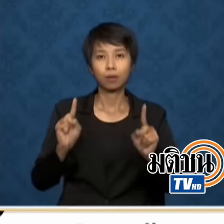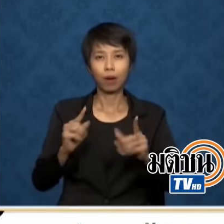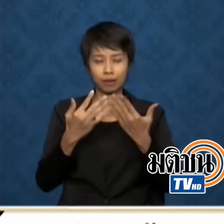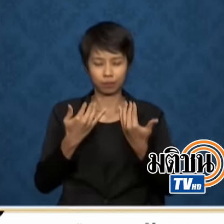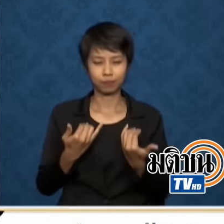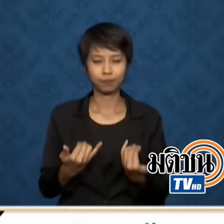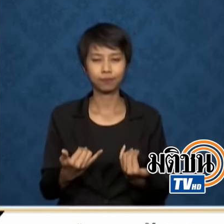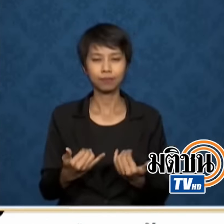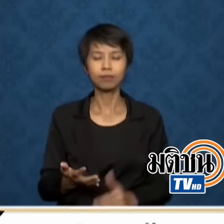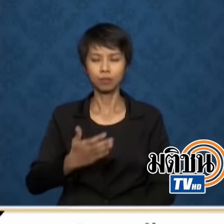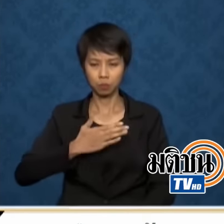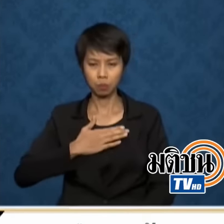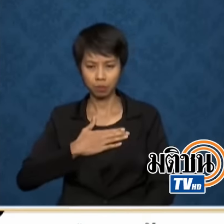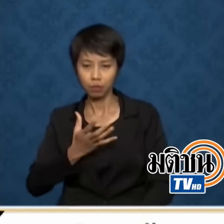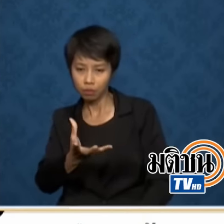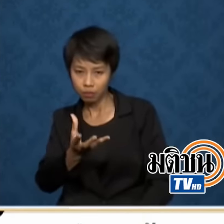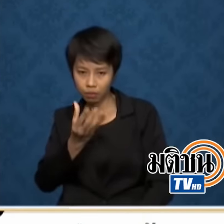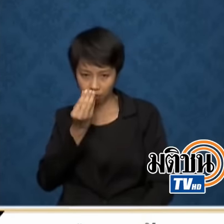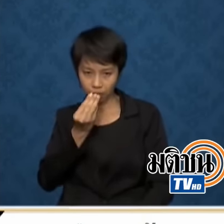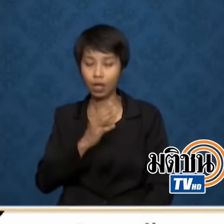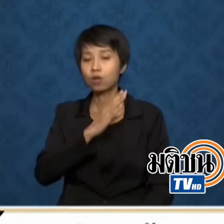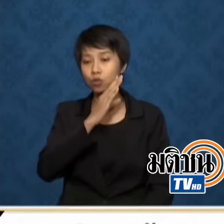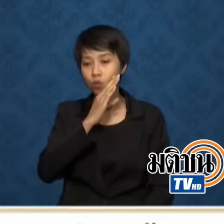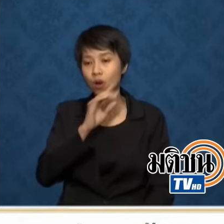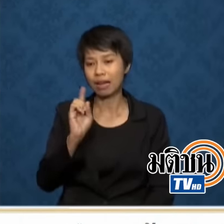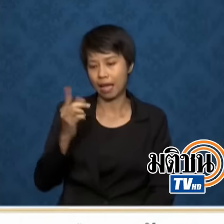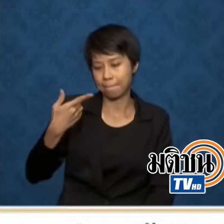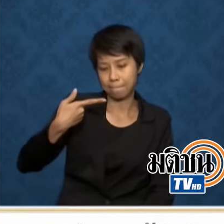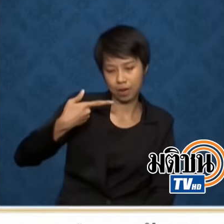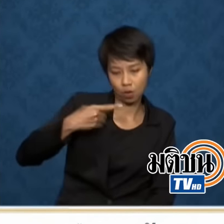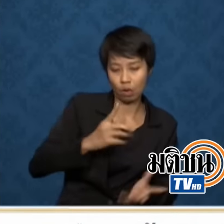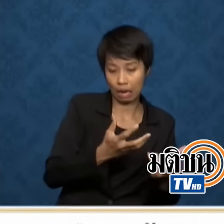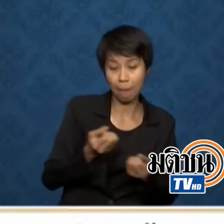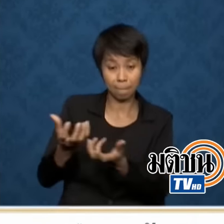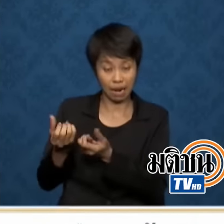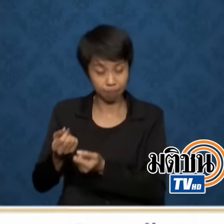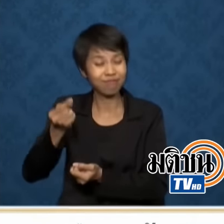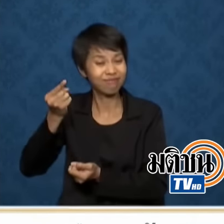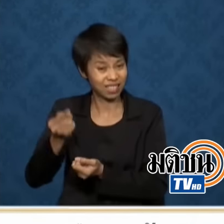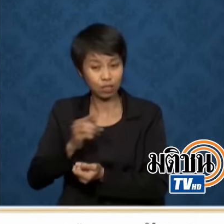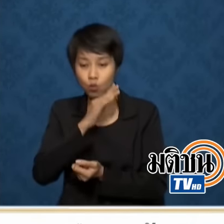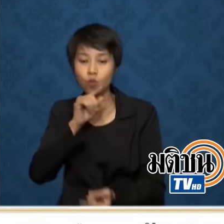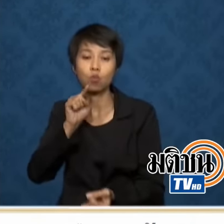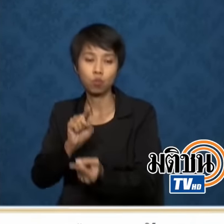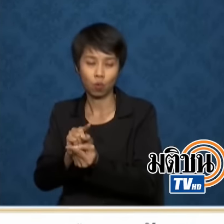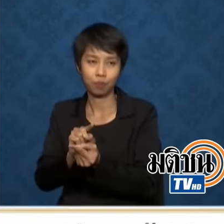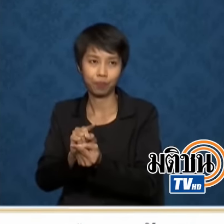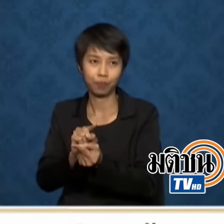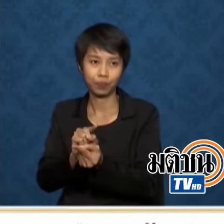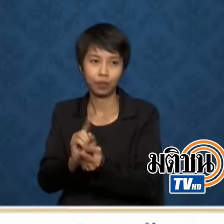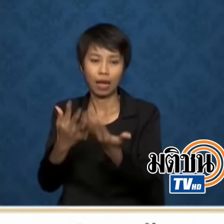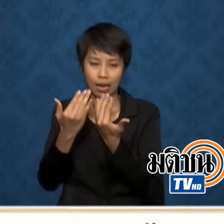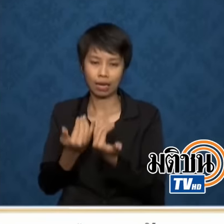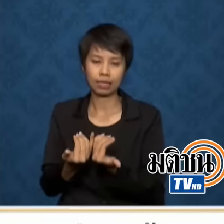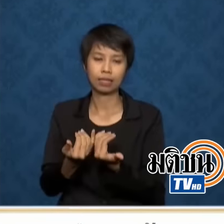ในเรื่องนี้เองเนี่ยเราก็ติดตามครับหากจะมีเรื่องที่จะเป็นผลประโยชน์ทับซ้อนจริงนะครับแน่นอนว่าการกลไกของทาง